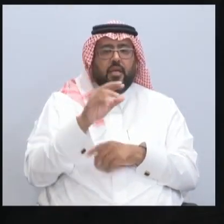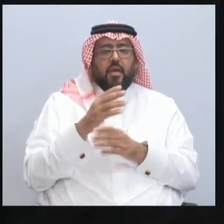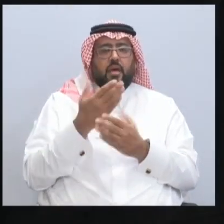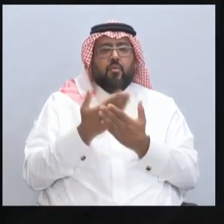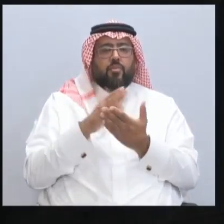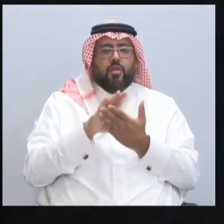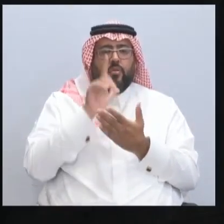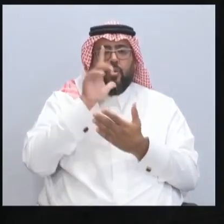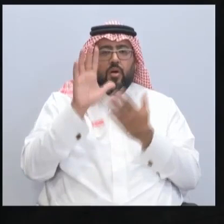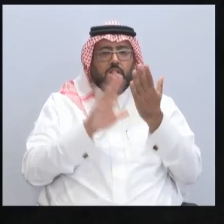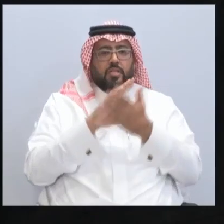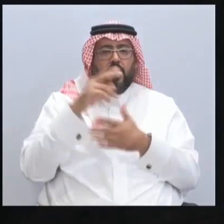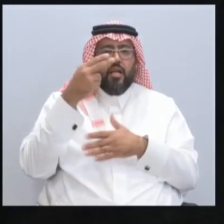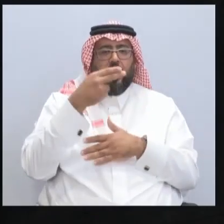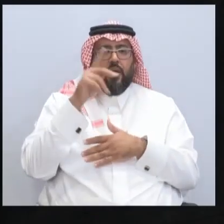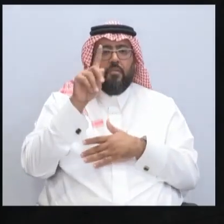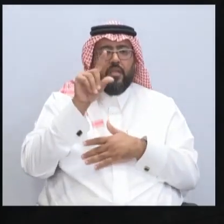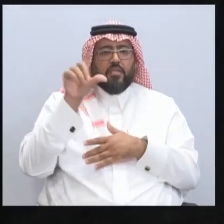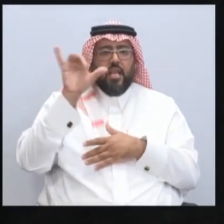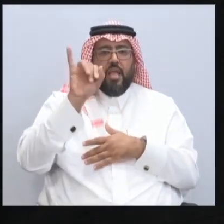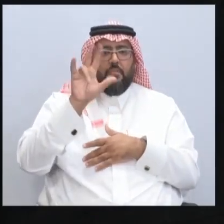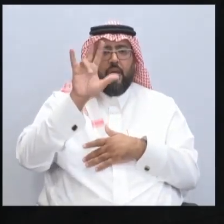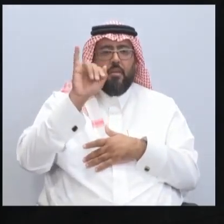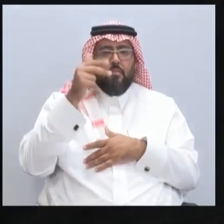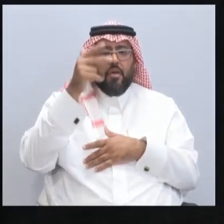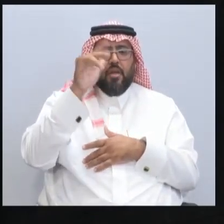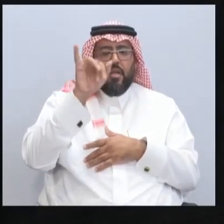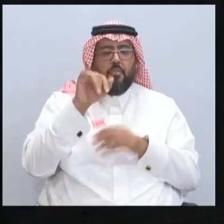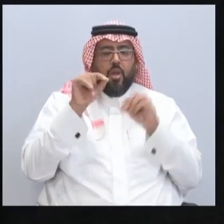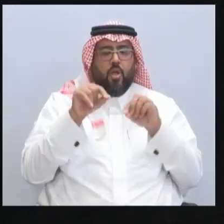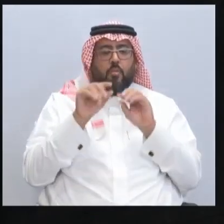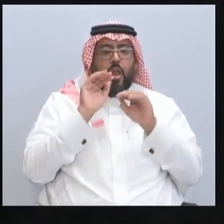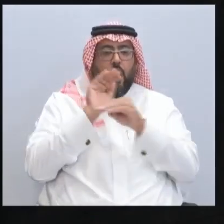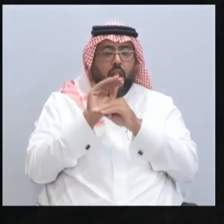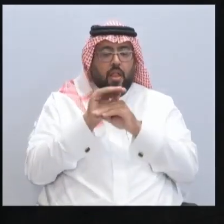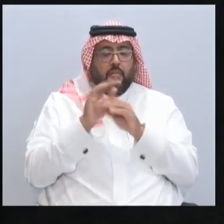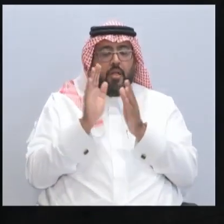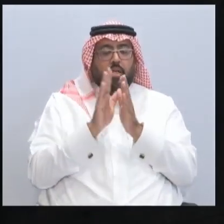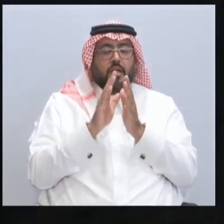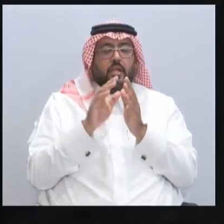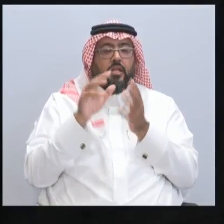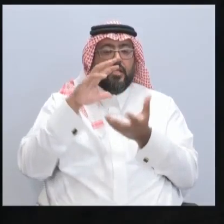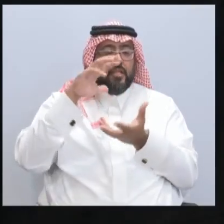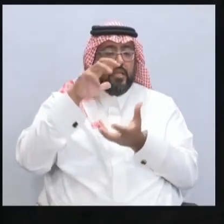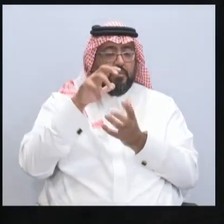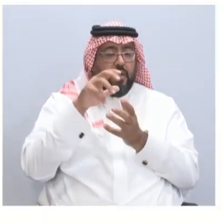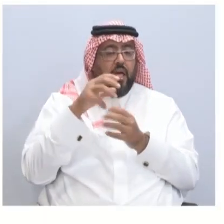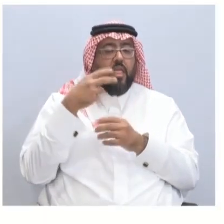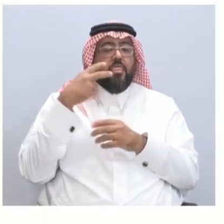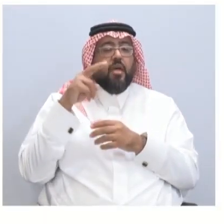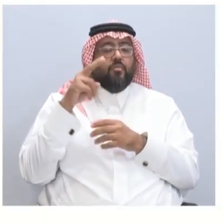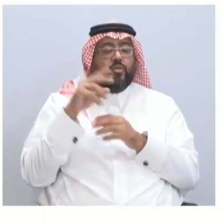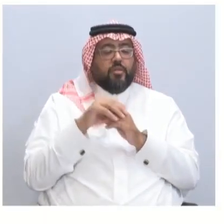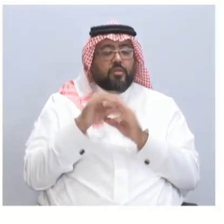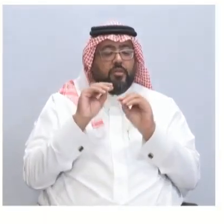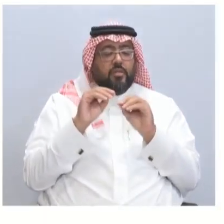السلام المغيني اليوم سوف نتحدث في منهج الدراسات الاجتماعيه للصف الثاني المتوسط سوف نتحدث